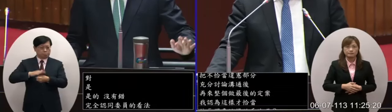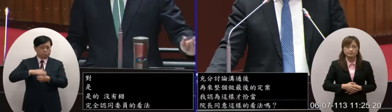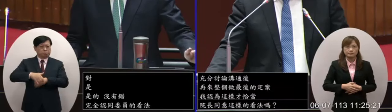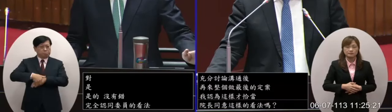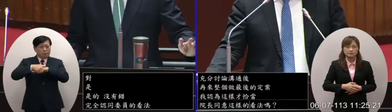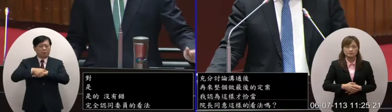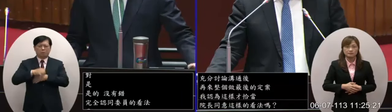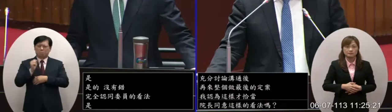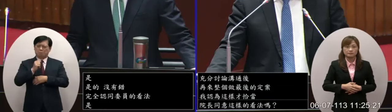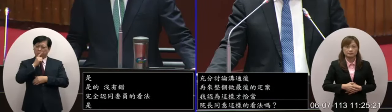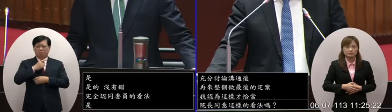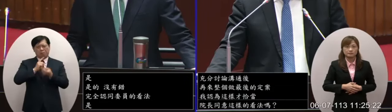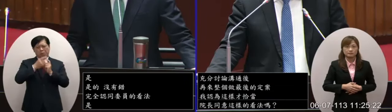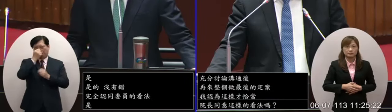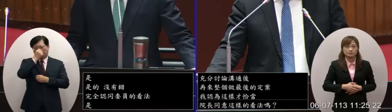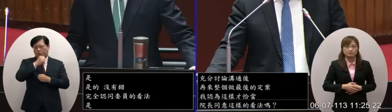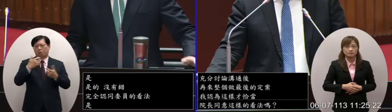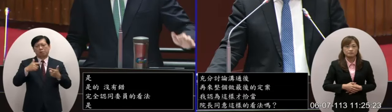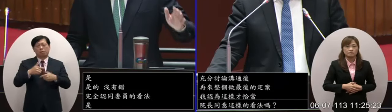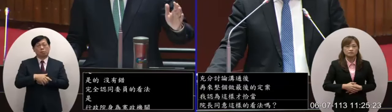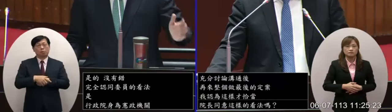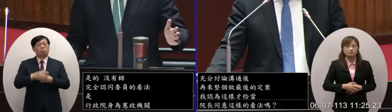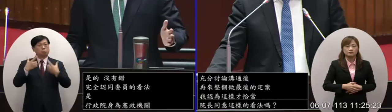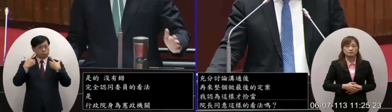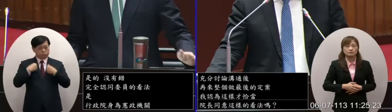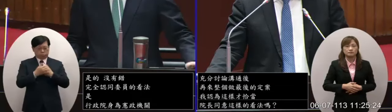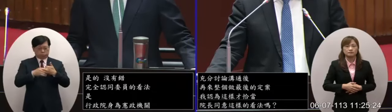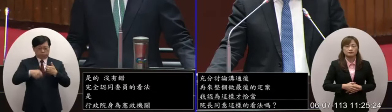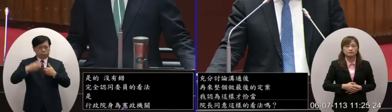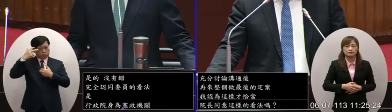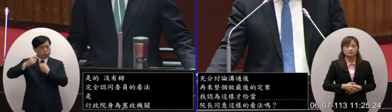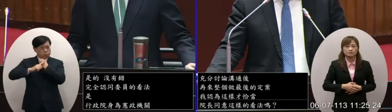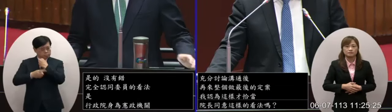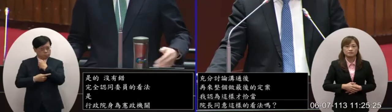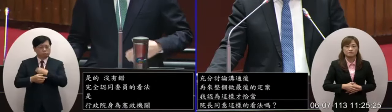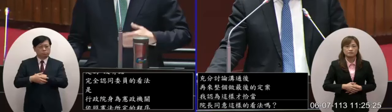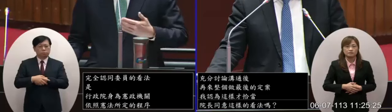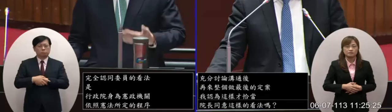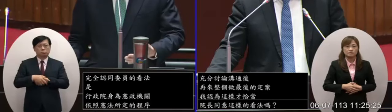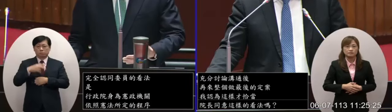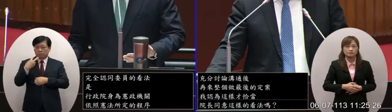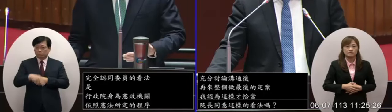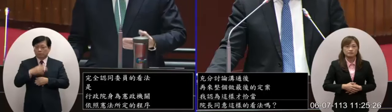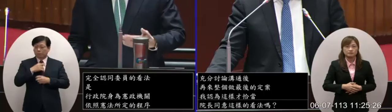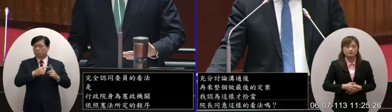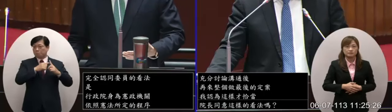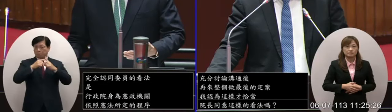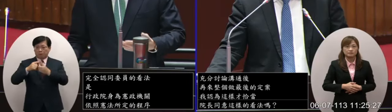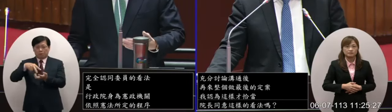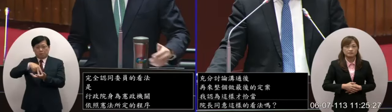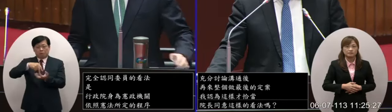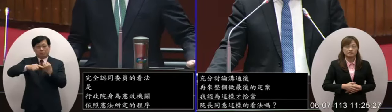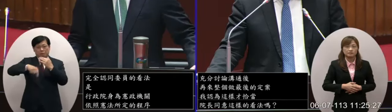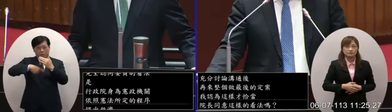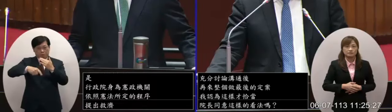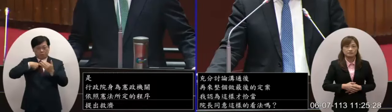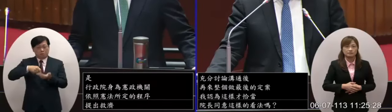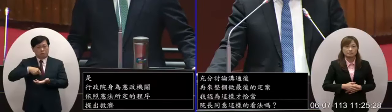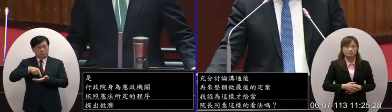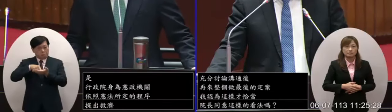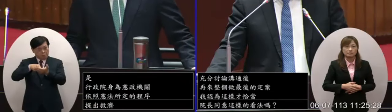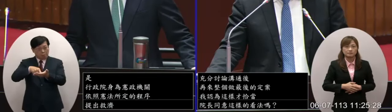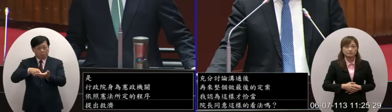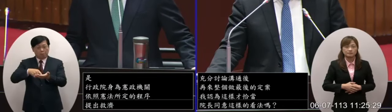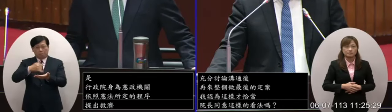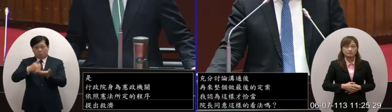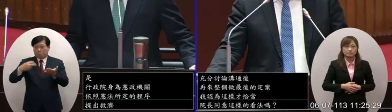不应该说是恶意的。好，我们是来捍卫这个宪法的执行。同时， 来到大院这个复议案，当然恳求委